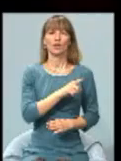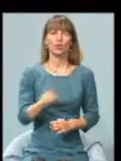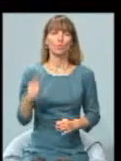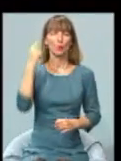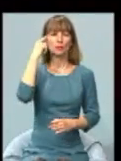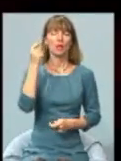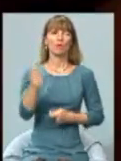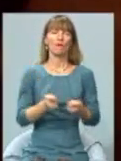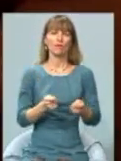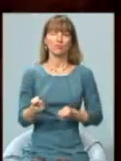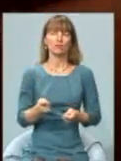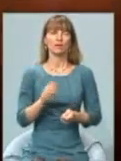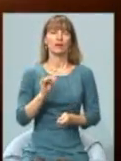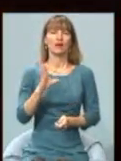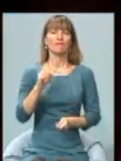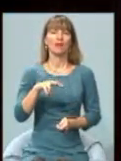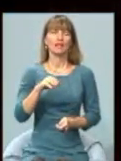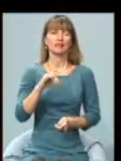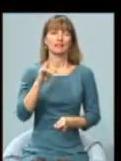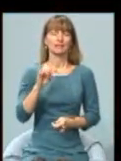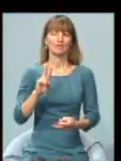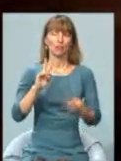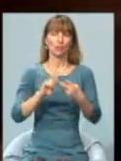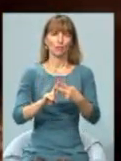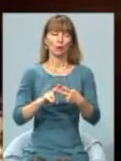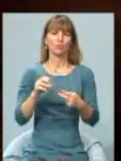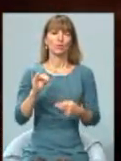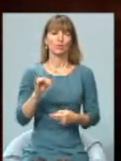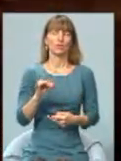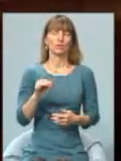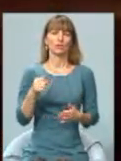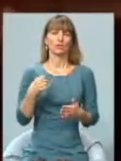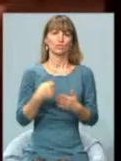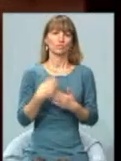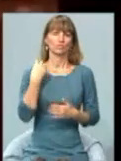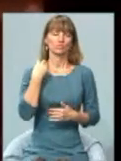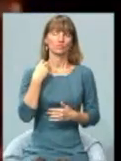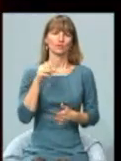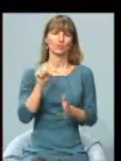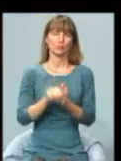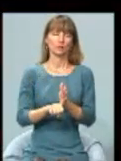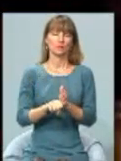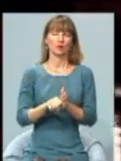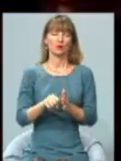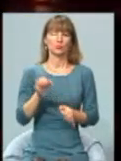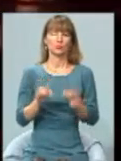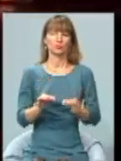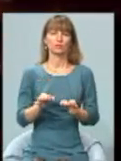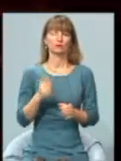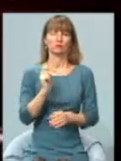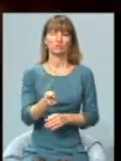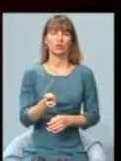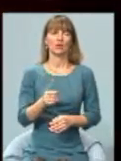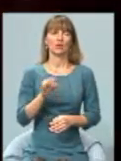дізналася влада. Валентина посадили в темницю та засудили до страти. У в'язниці він познайомився з прекрасною дочкою